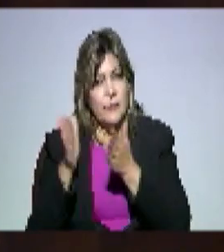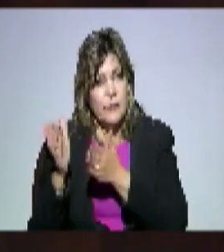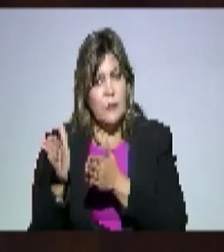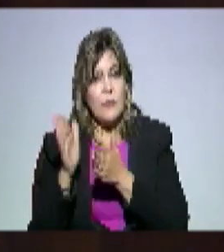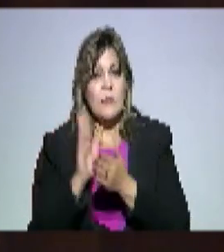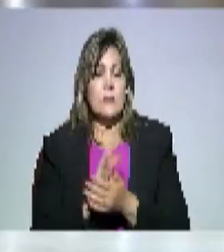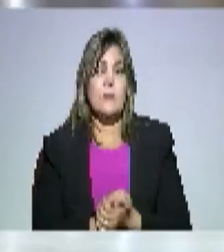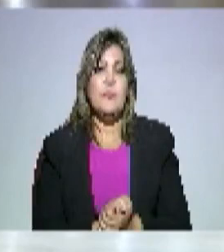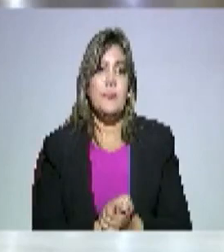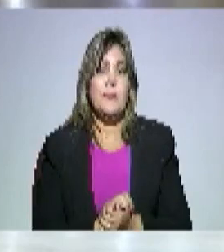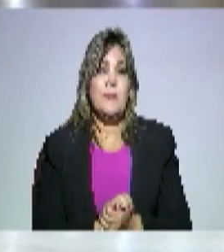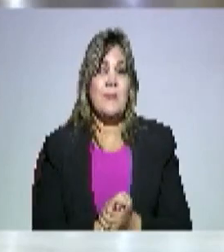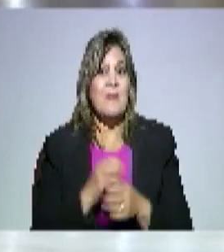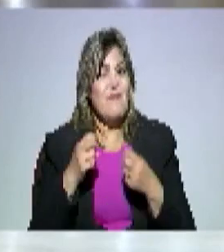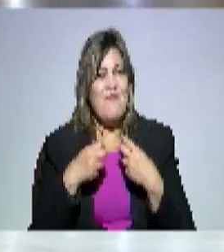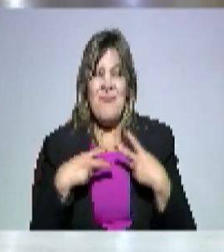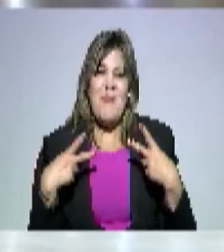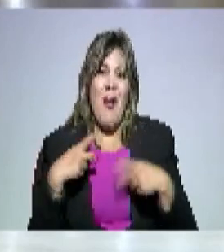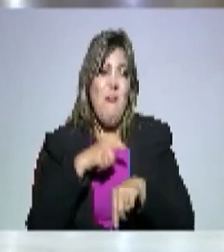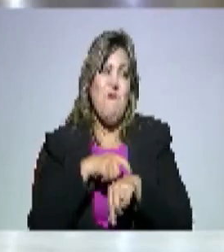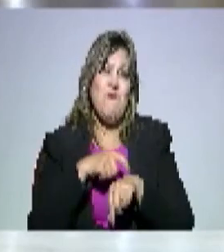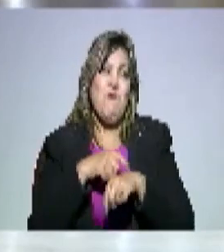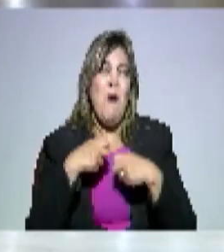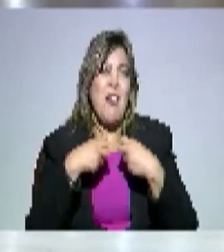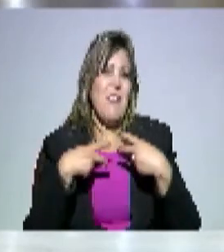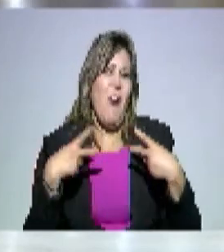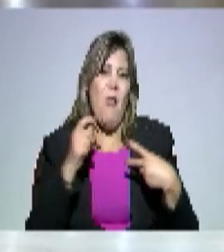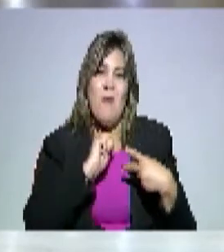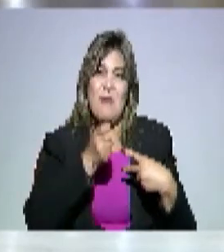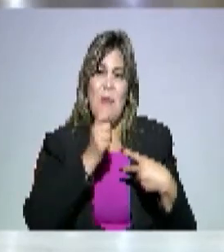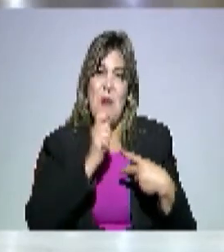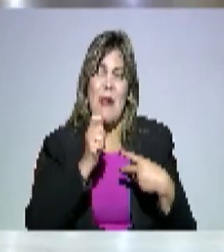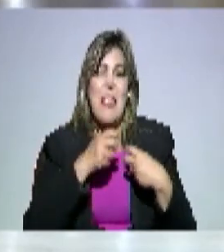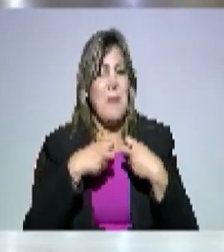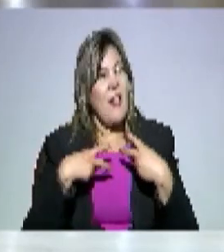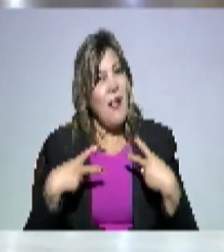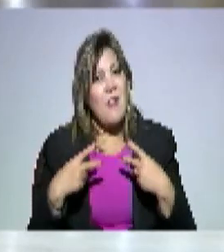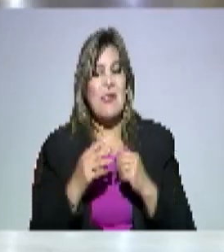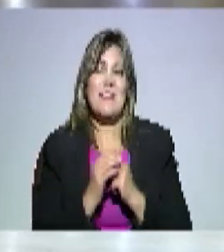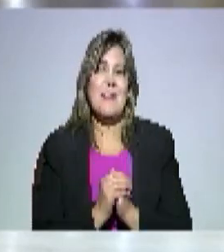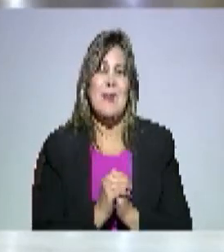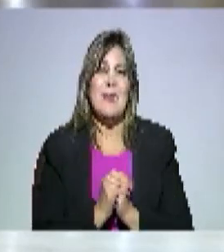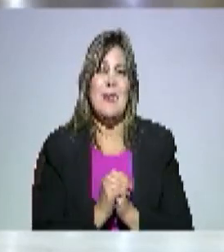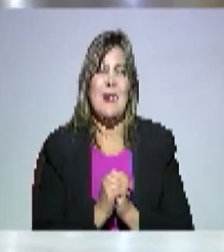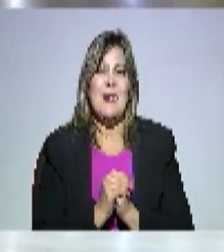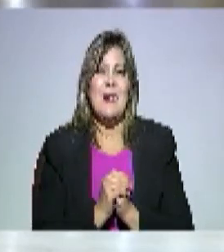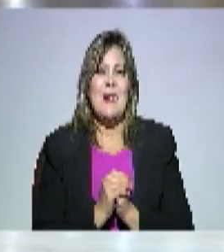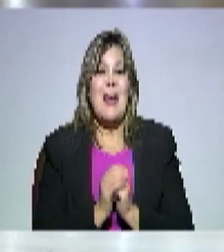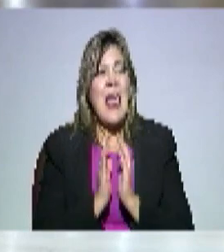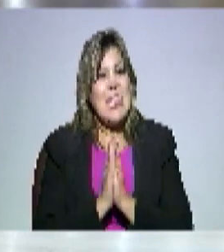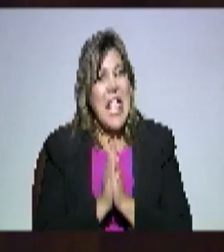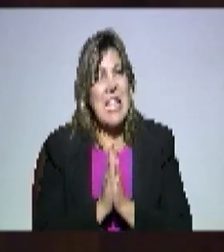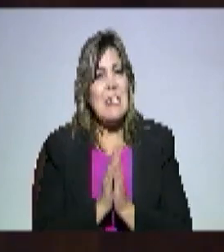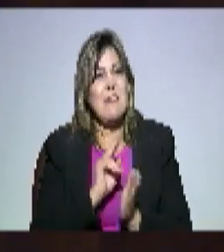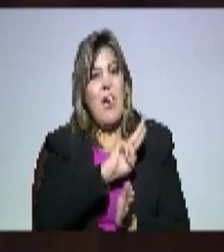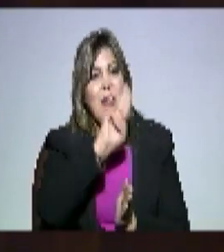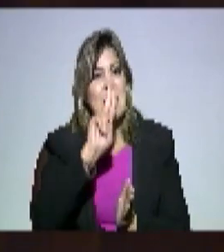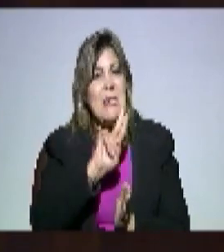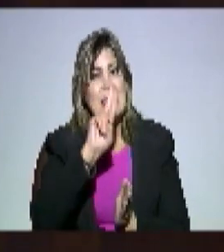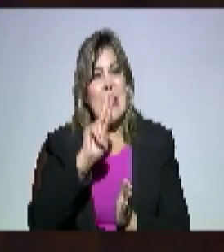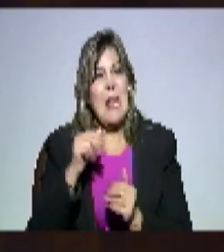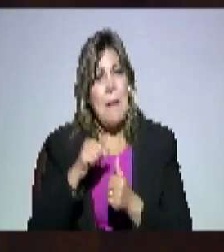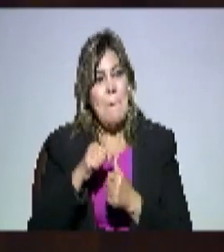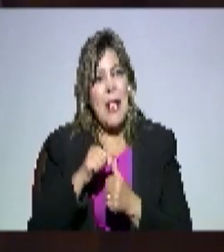ا للاسف احنا وقت الحلقه بتاعنا النهارده انتهى اعتذر عن بقيه الاسئله لكن